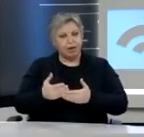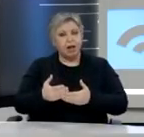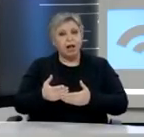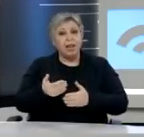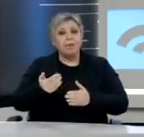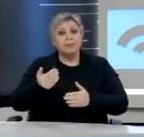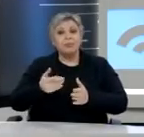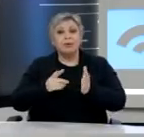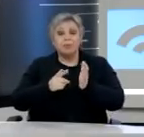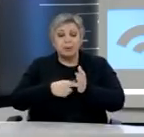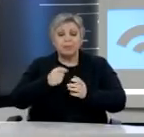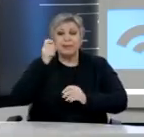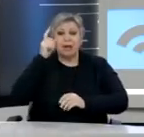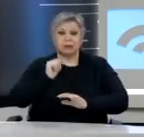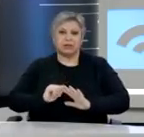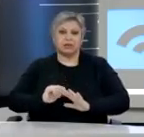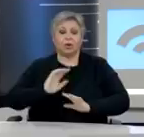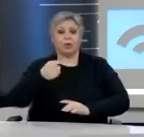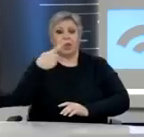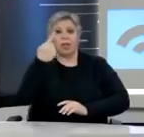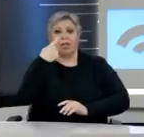μην κάνετε σε εμάς μαθήματα πολιτικής ηθικής.